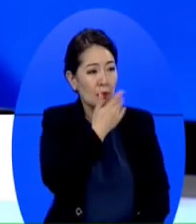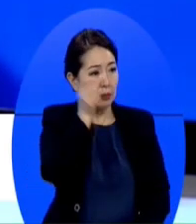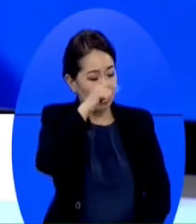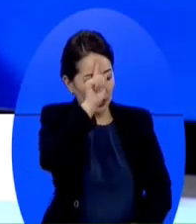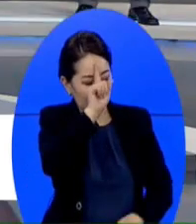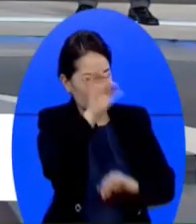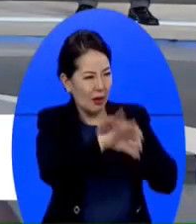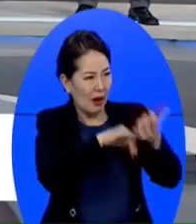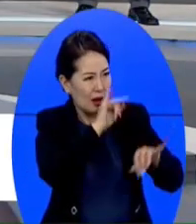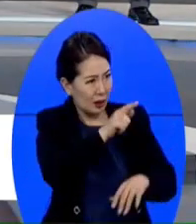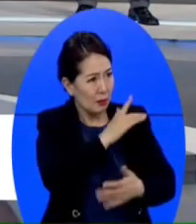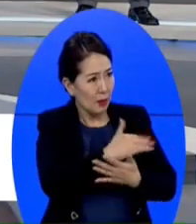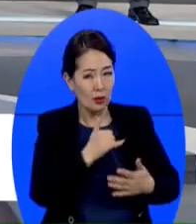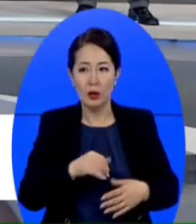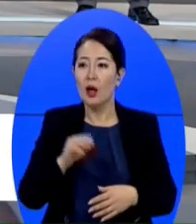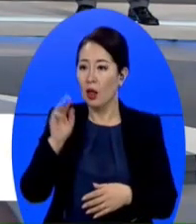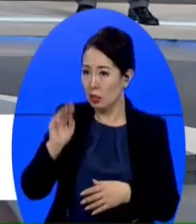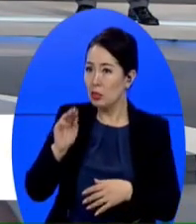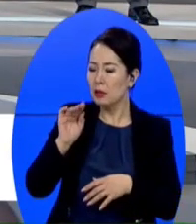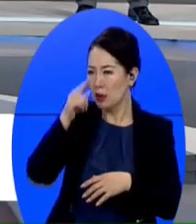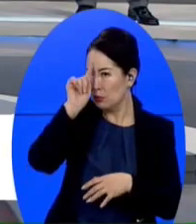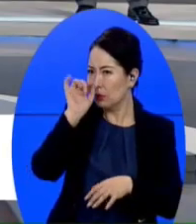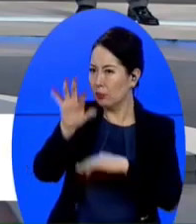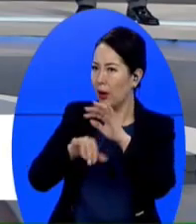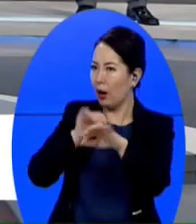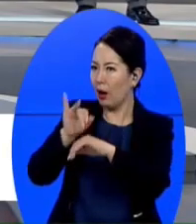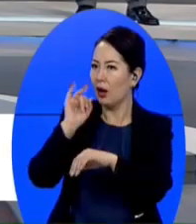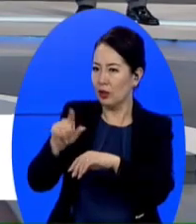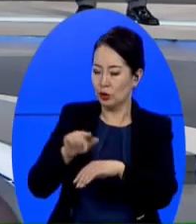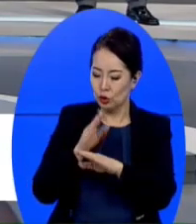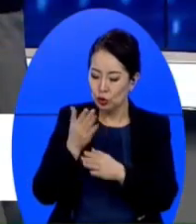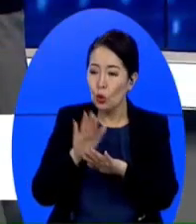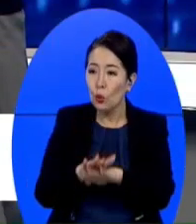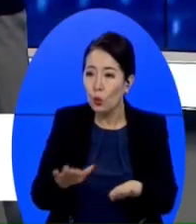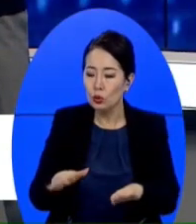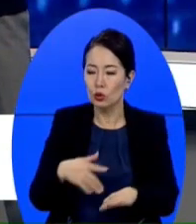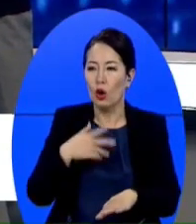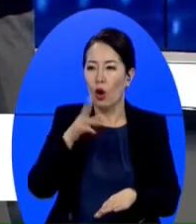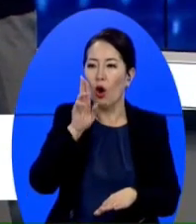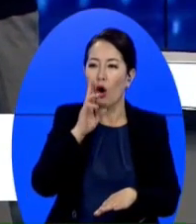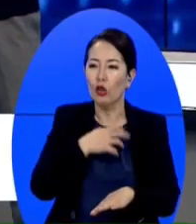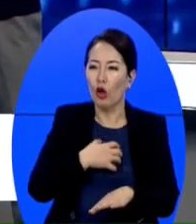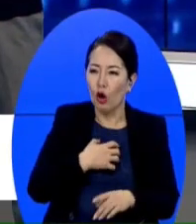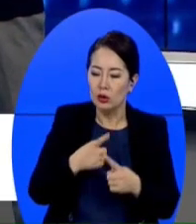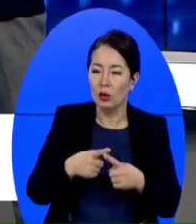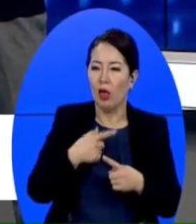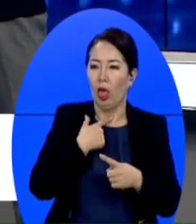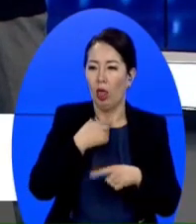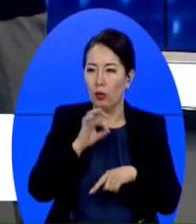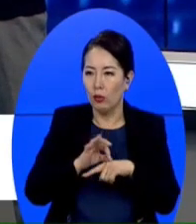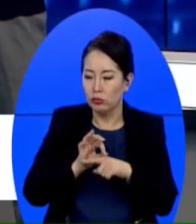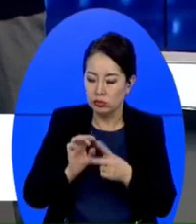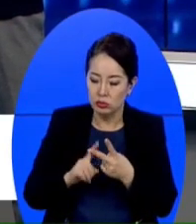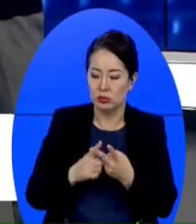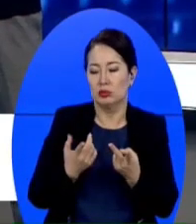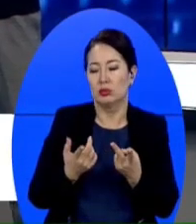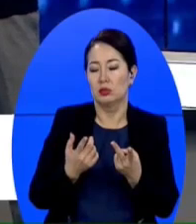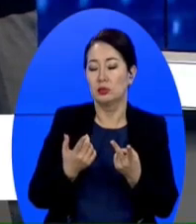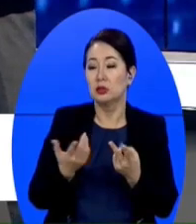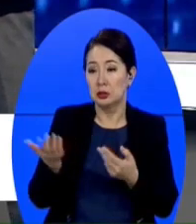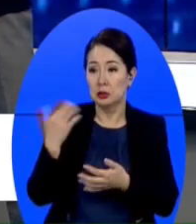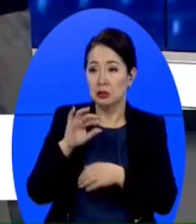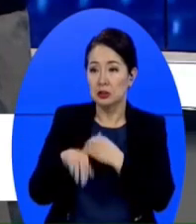та. Их нэмэгддэг юм билэ. Ялангуяа хүүхдүүд хоолны хордлого тийм ээ амьсгалын замын өвчтөн тоссон байдлаагаар эмнэлэгт ирдэг гэж